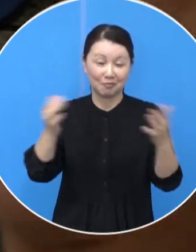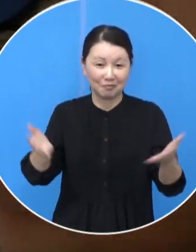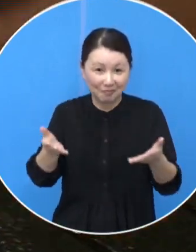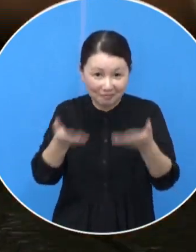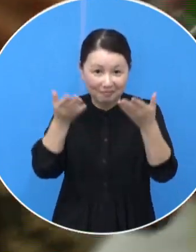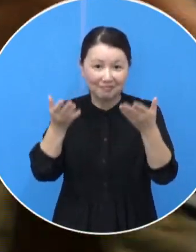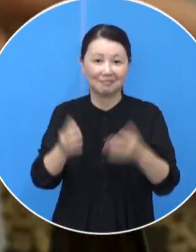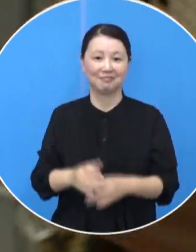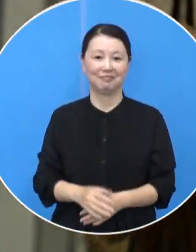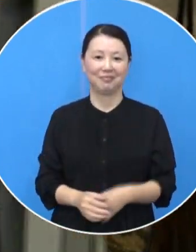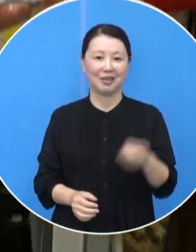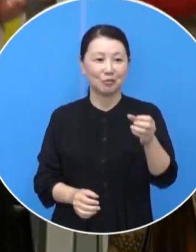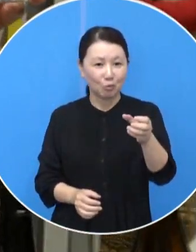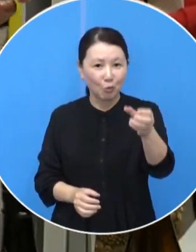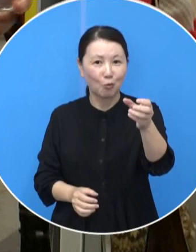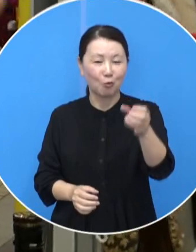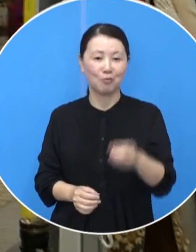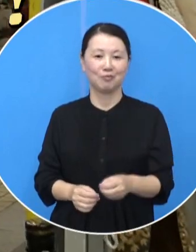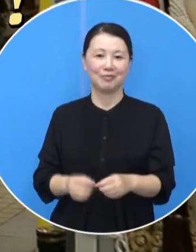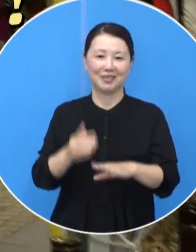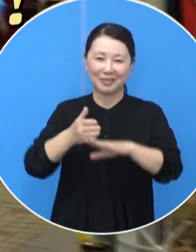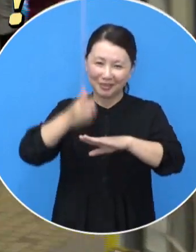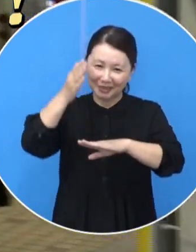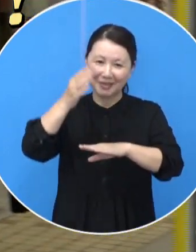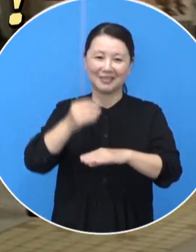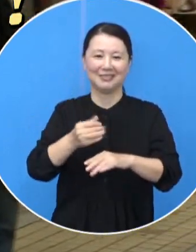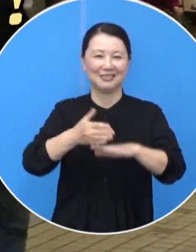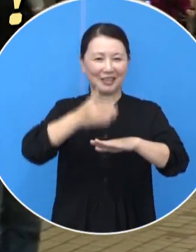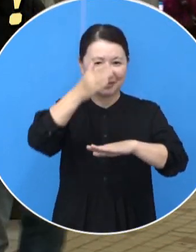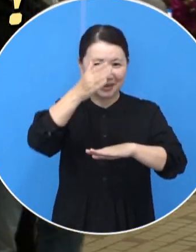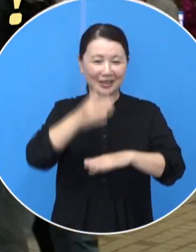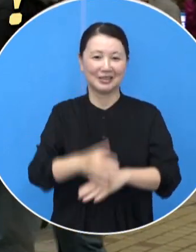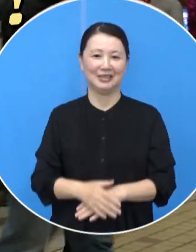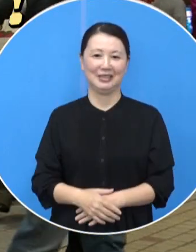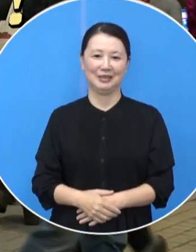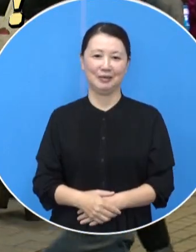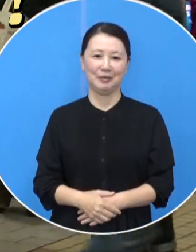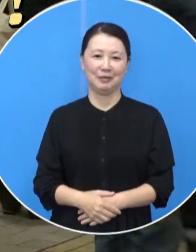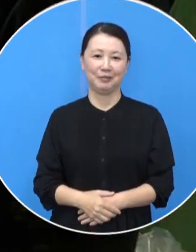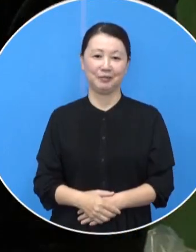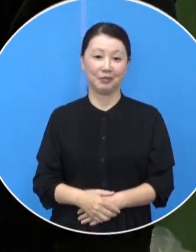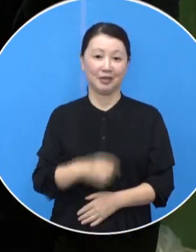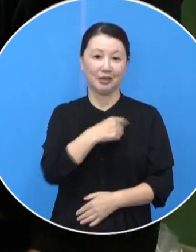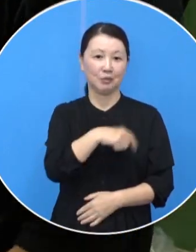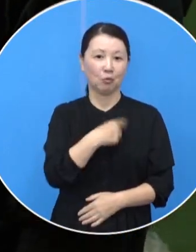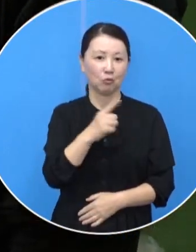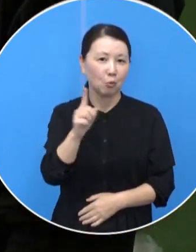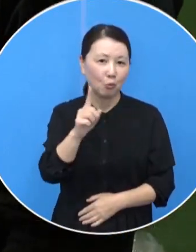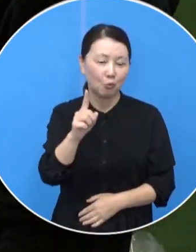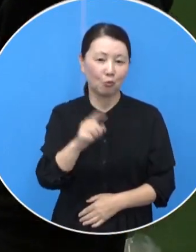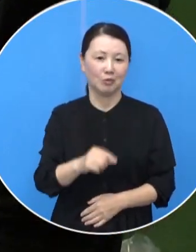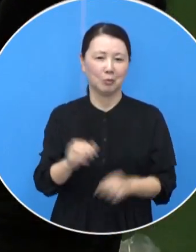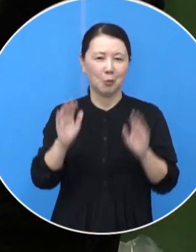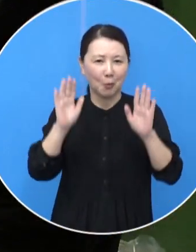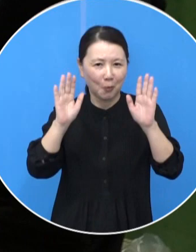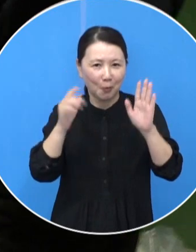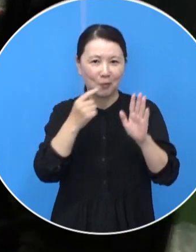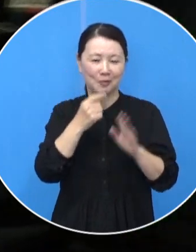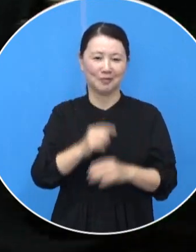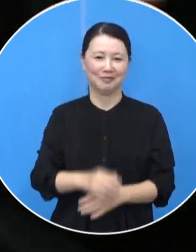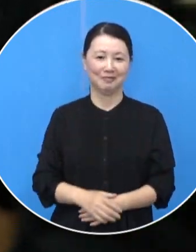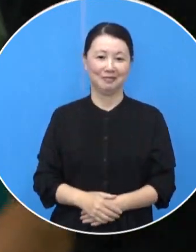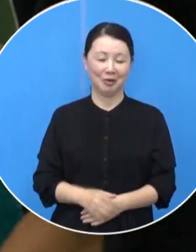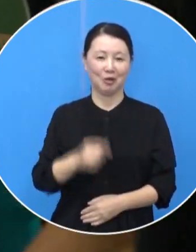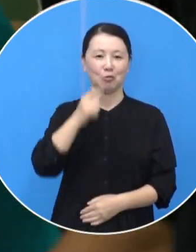。 はい、 どうも、ありがとうございます。 ありがとうございます。 どうも。 より気持ち上がってます。今 テンション高いです